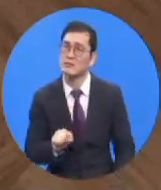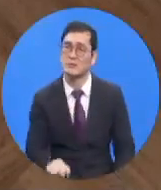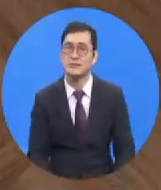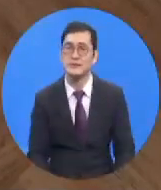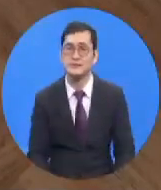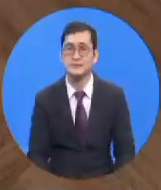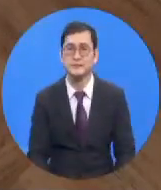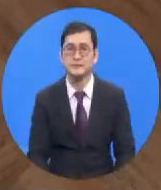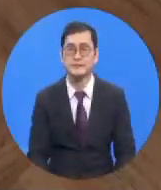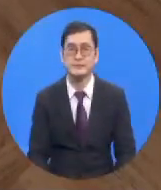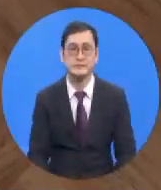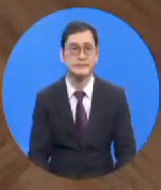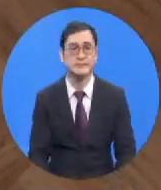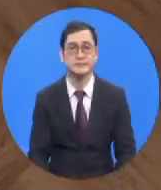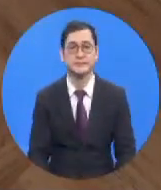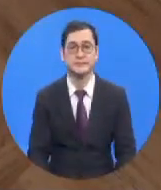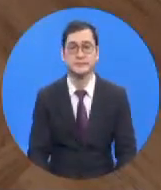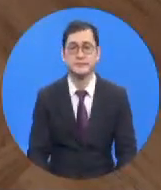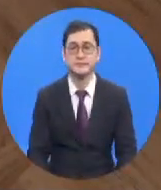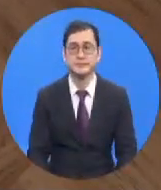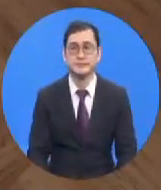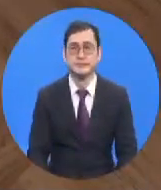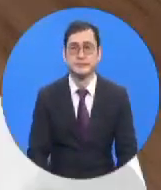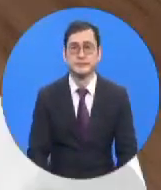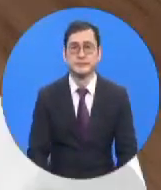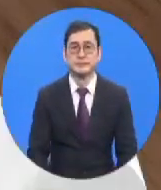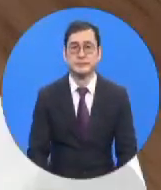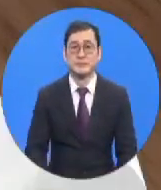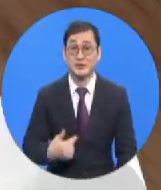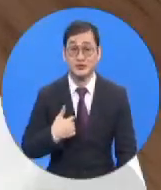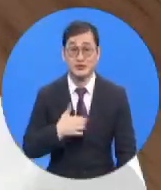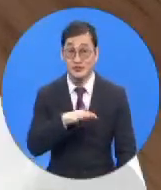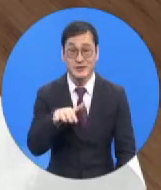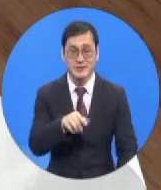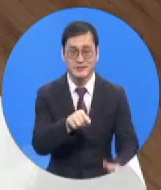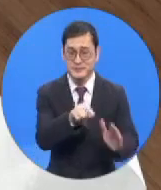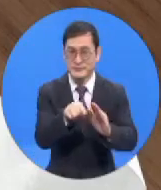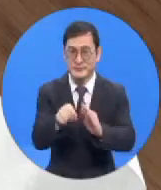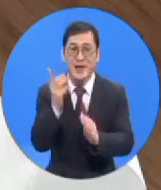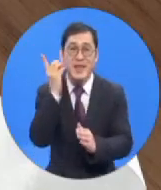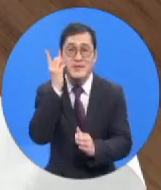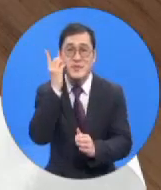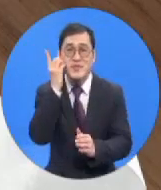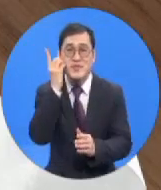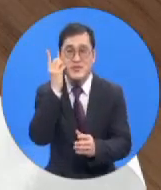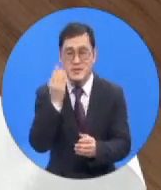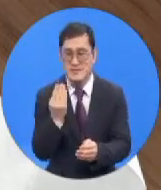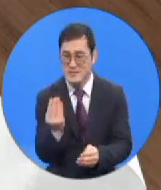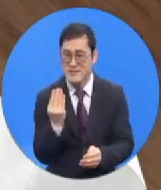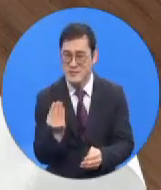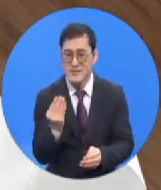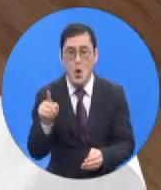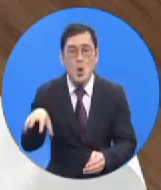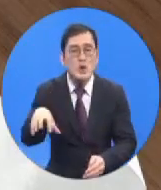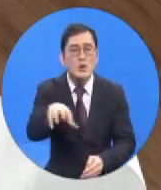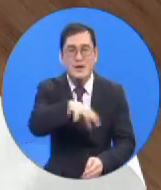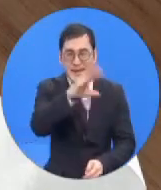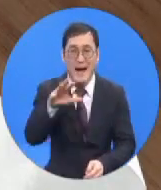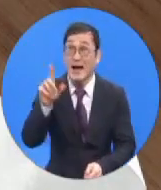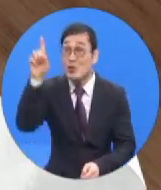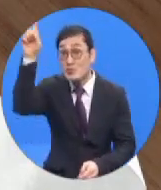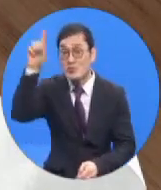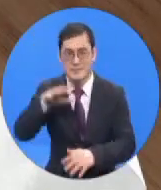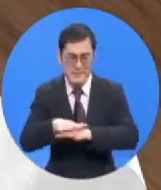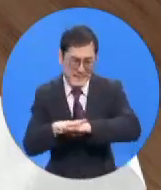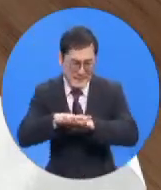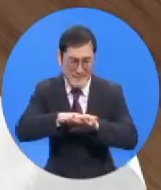얘기들을 좀 주신 예. 거라고 보여지는데요. 우리 어디 가나마나 갈 때마다 다 핸드폰이 다 추적하고 있어요. 내가 뭐 어디 이동하고 있는지에